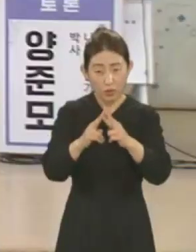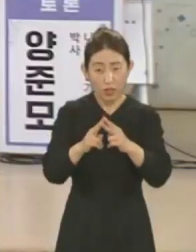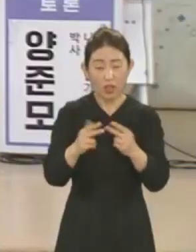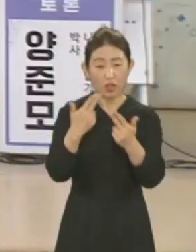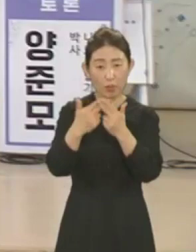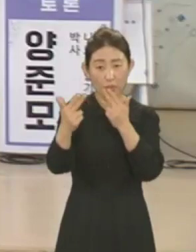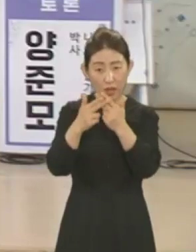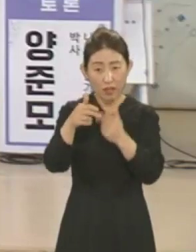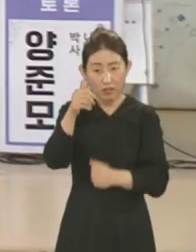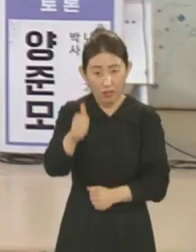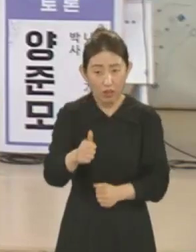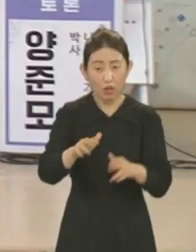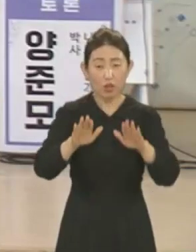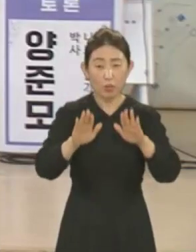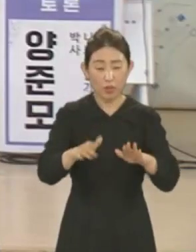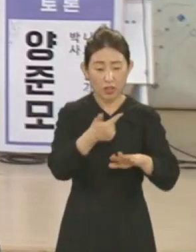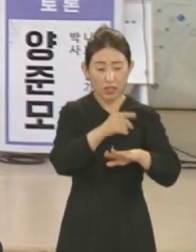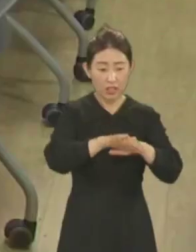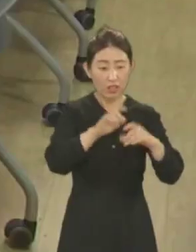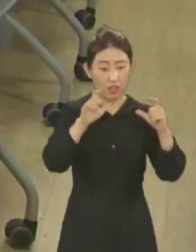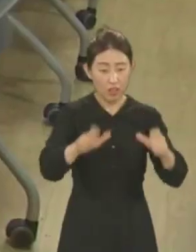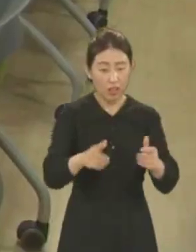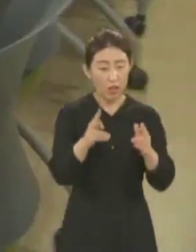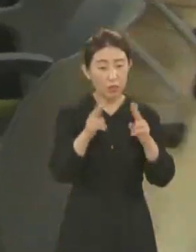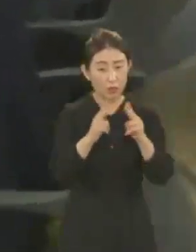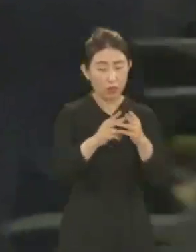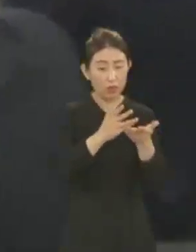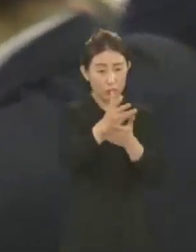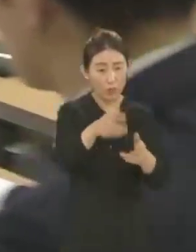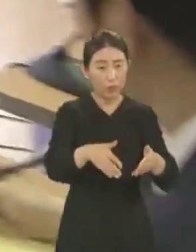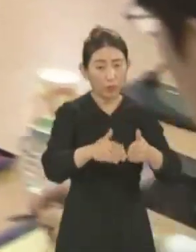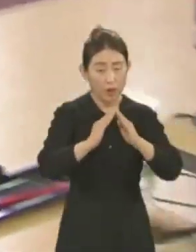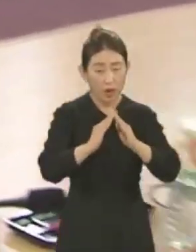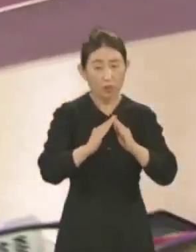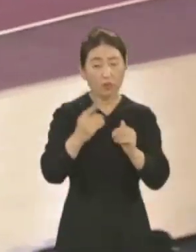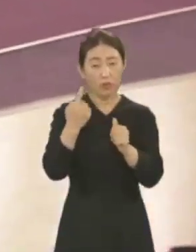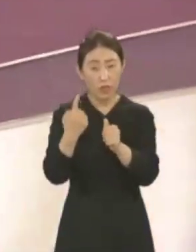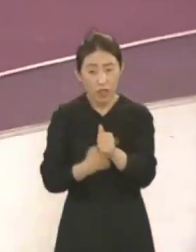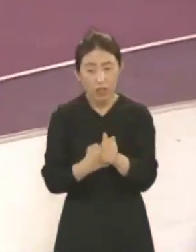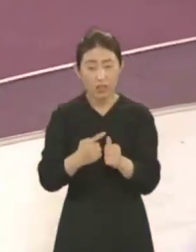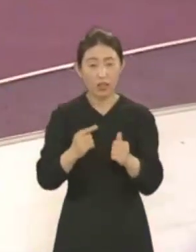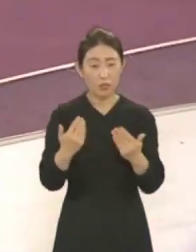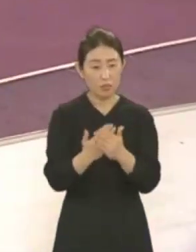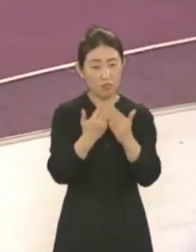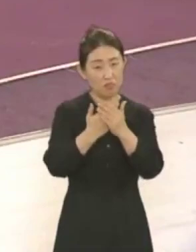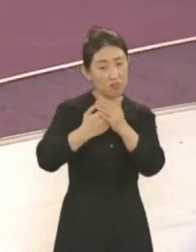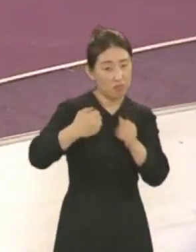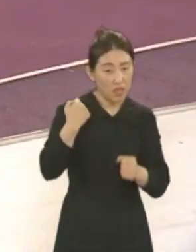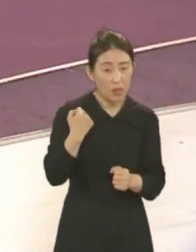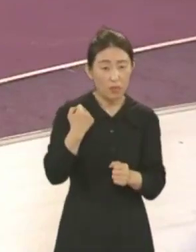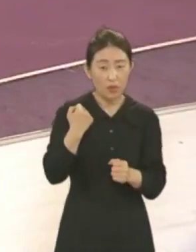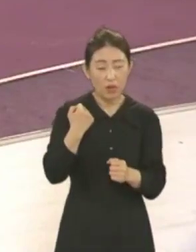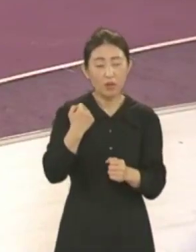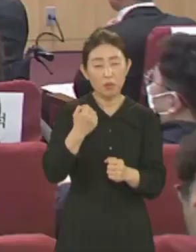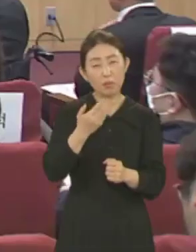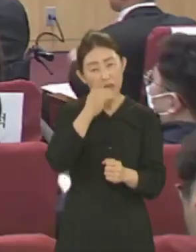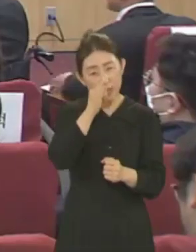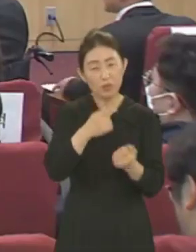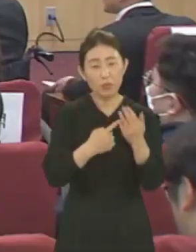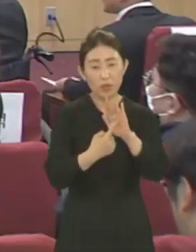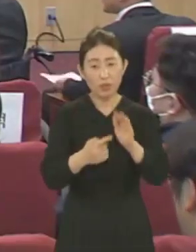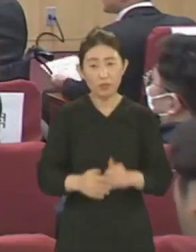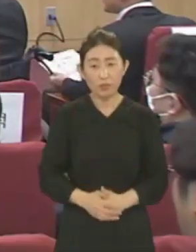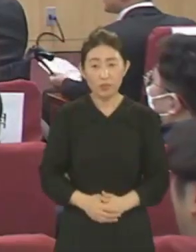대전의 반도체 특화단지가 조성되면 국내 산학연의 새로운 협력 모델로 성장동력이 될 수 있다고 밝혔습니다